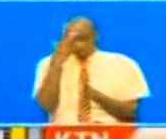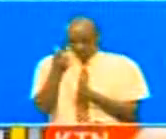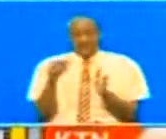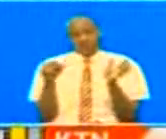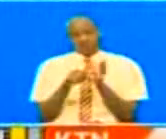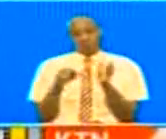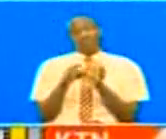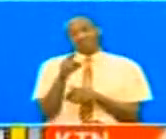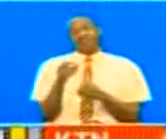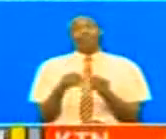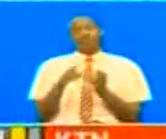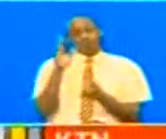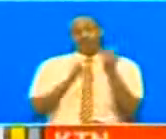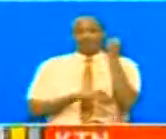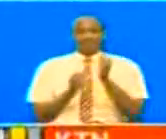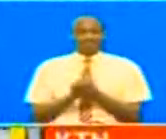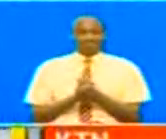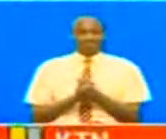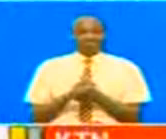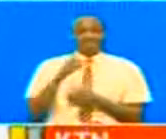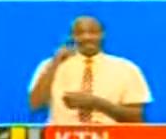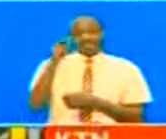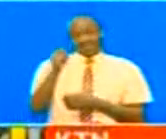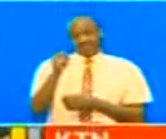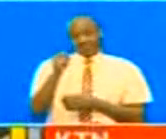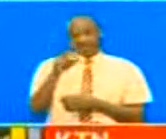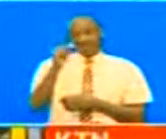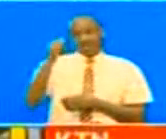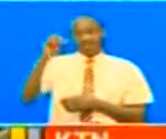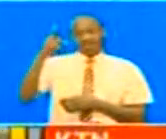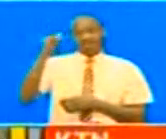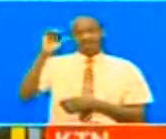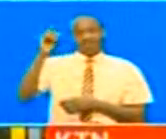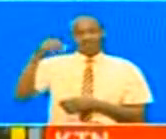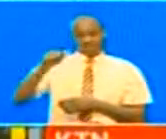makali ya kiangazi. Carol Nderi, KTN, Laikipia kaskazini.